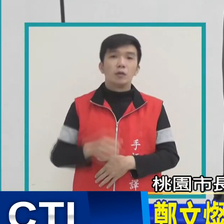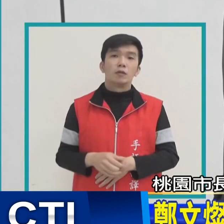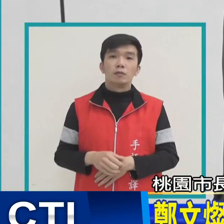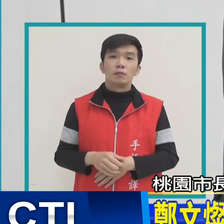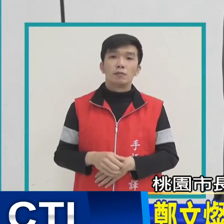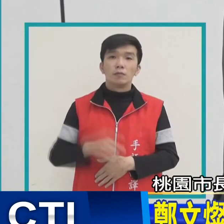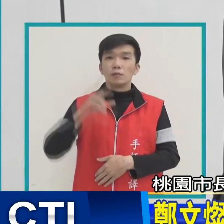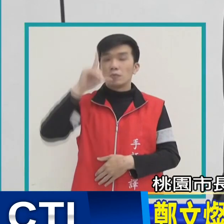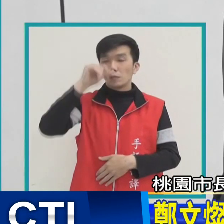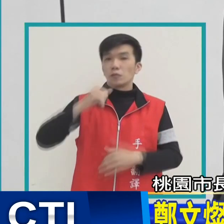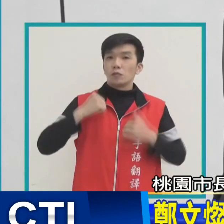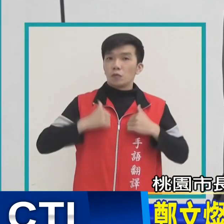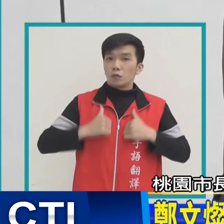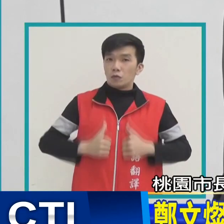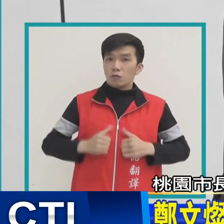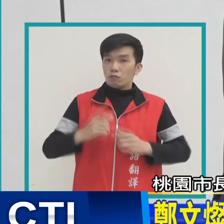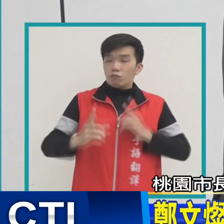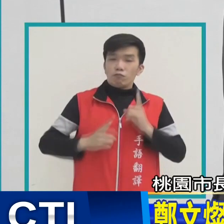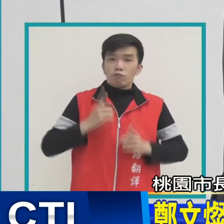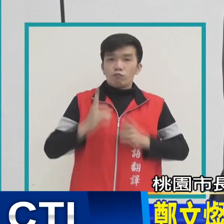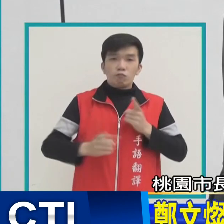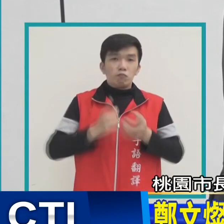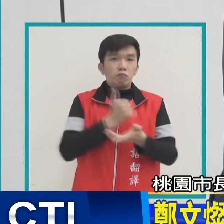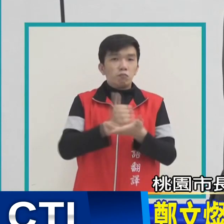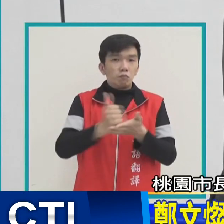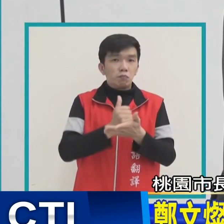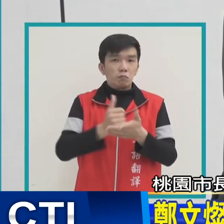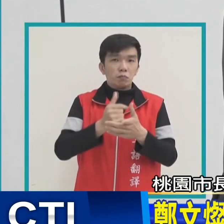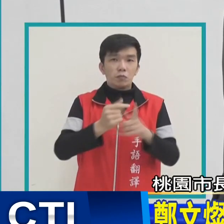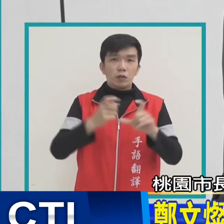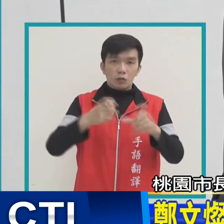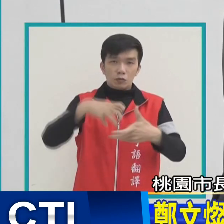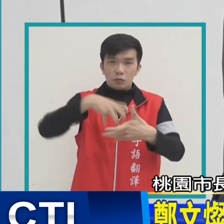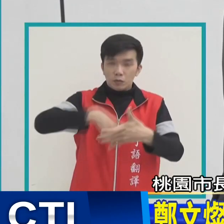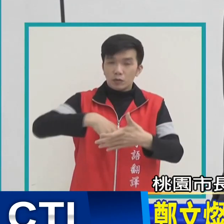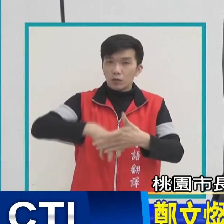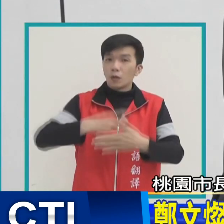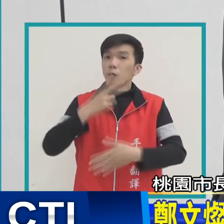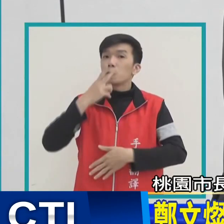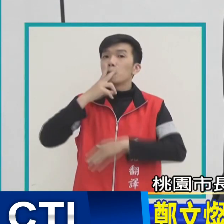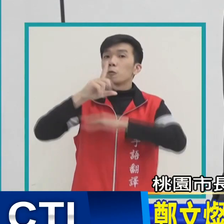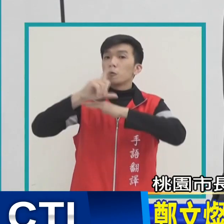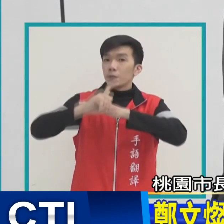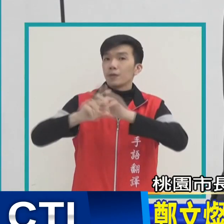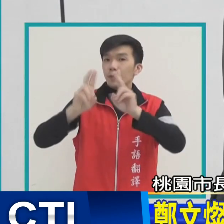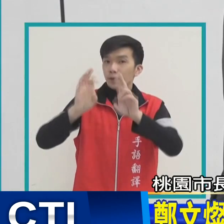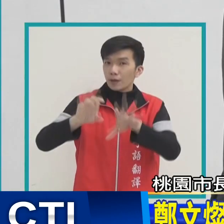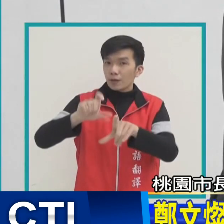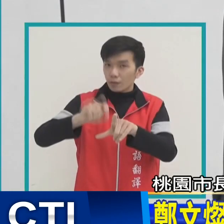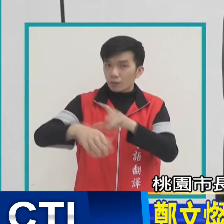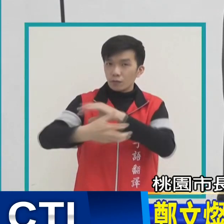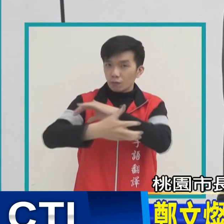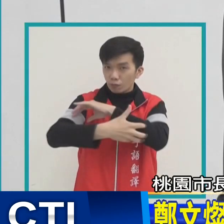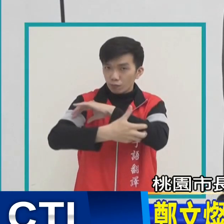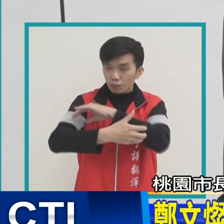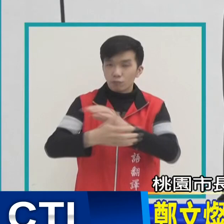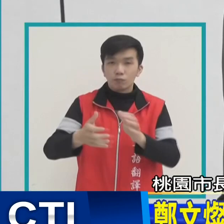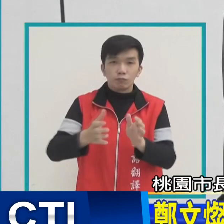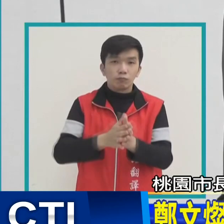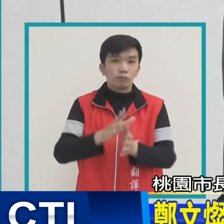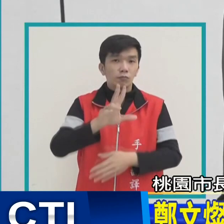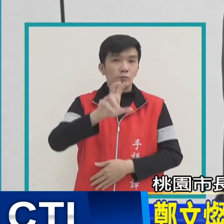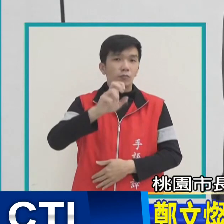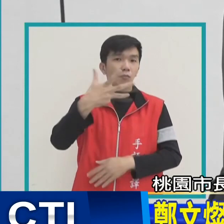个员工，那总共有确诊的这个78名，那这个